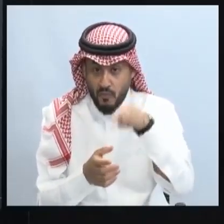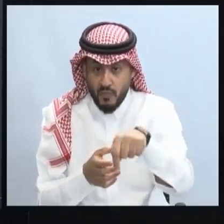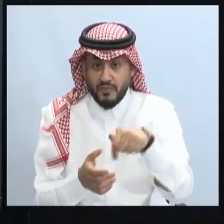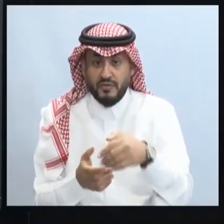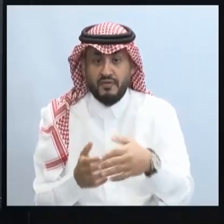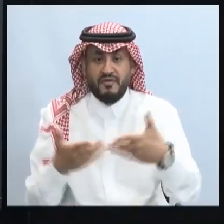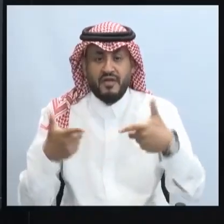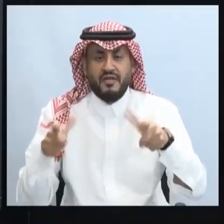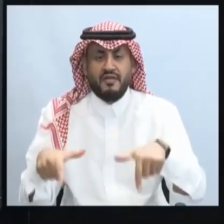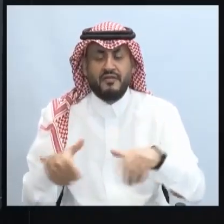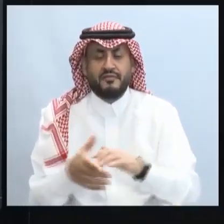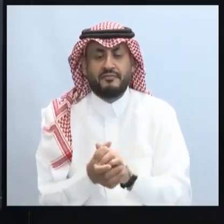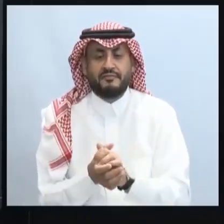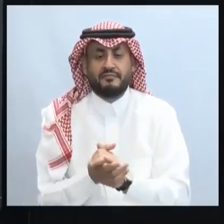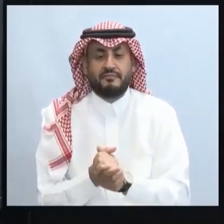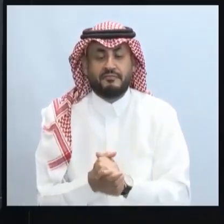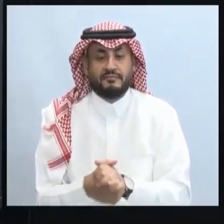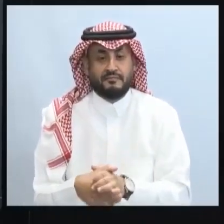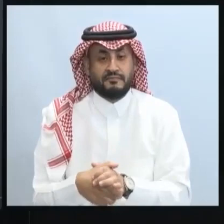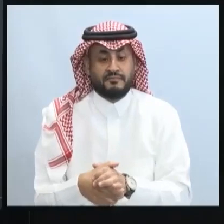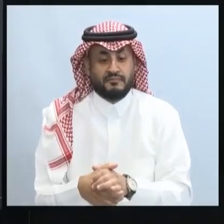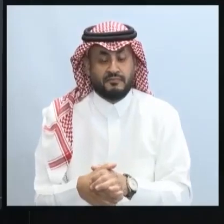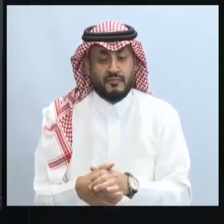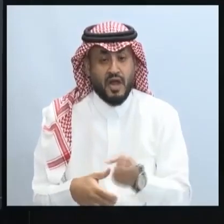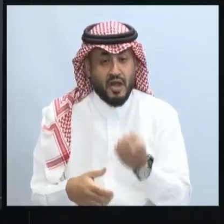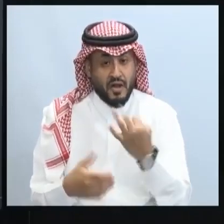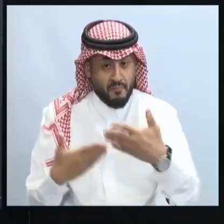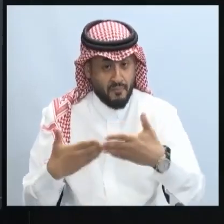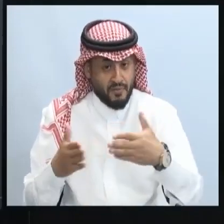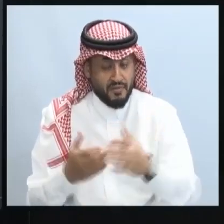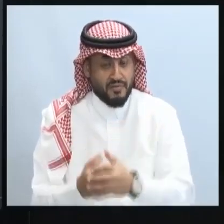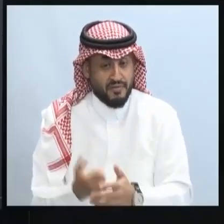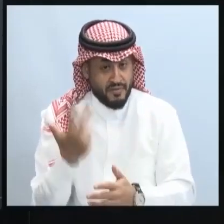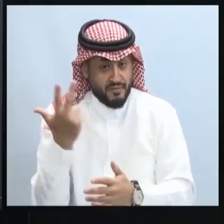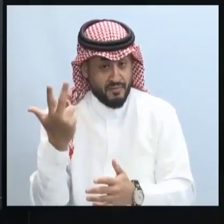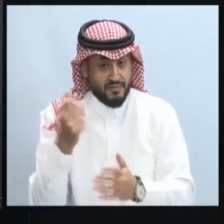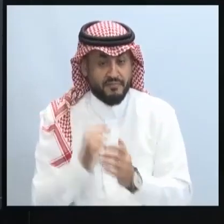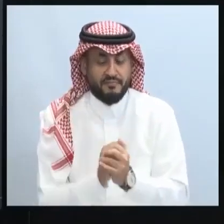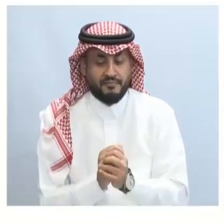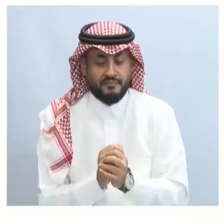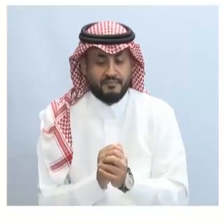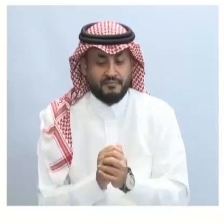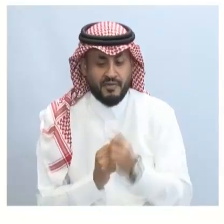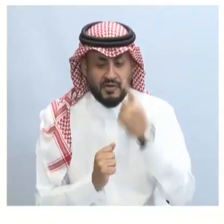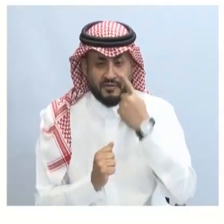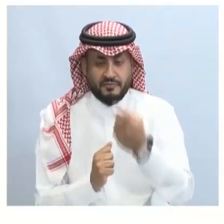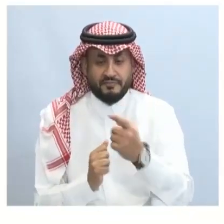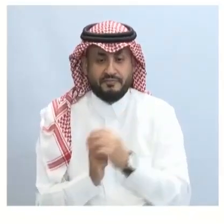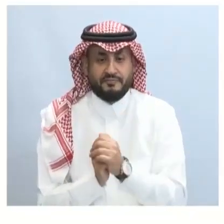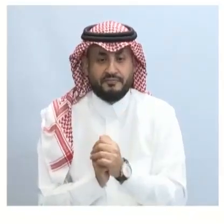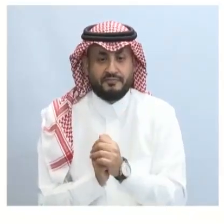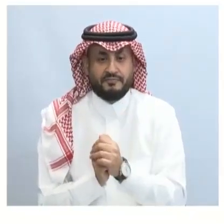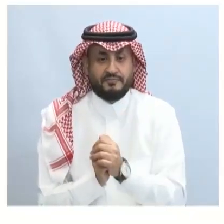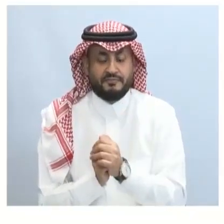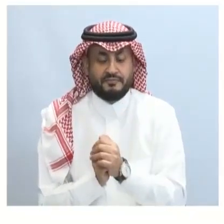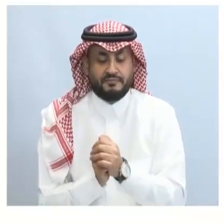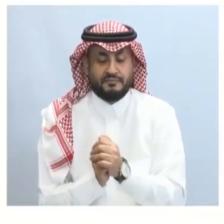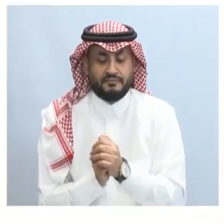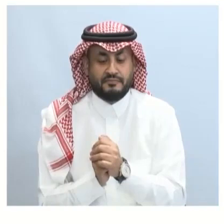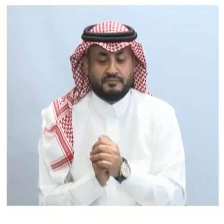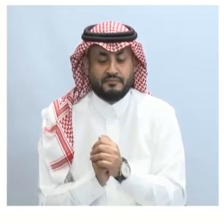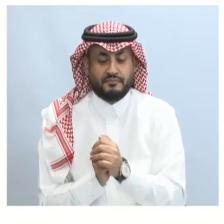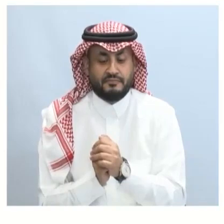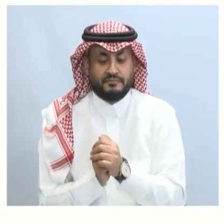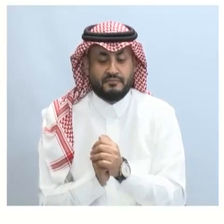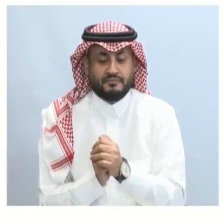الحديث احسنتم عدد ابواب الجنه ثمانيه ابواب قال النبي صلى الله عليه وسلم الا فتحت